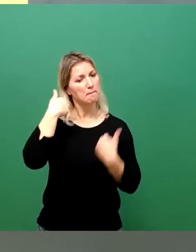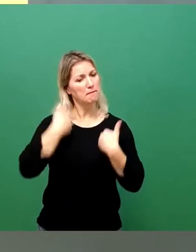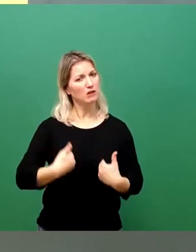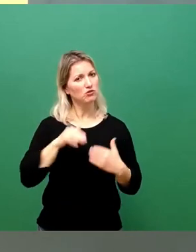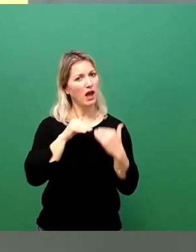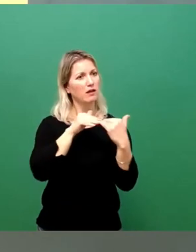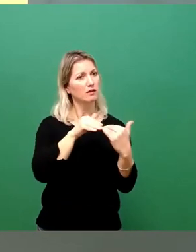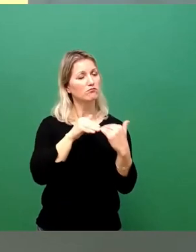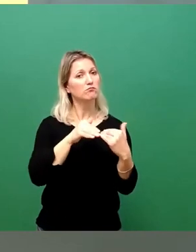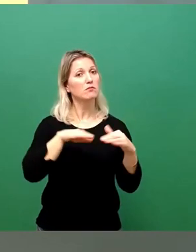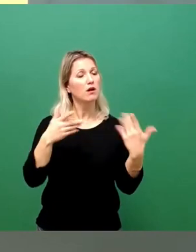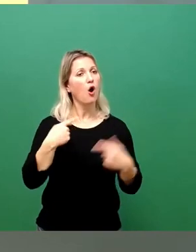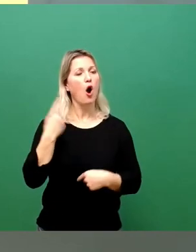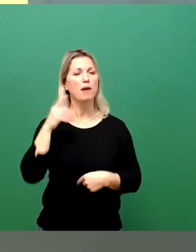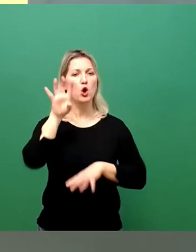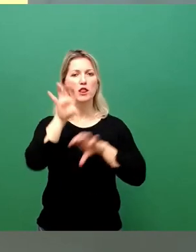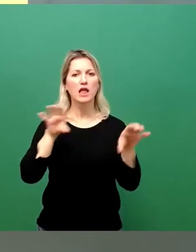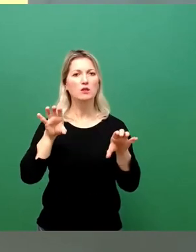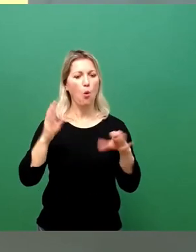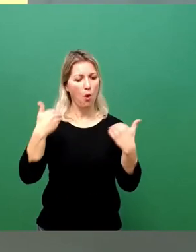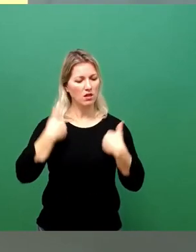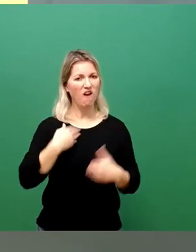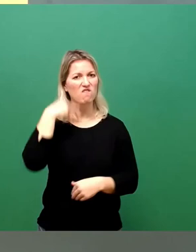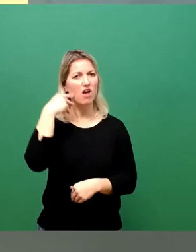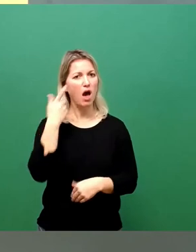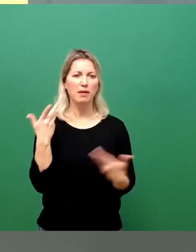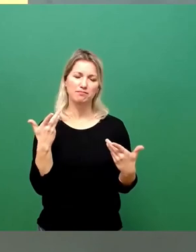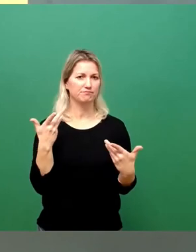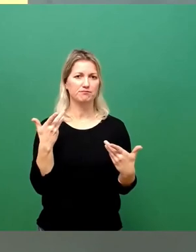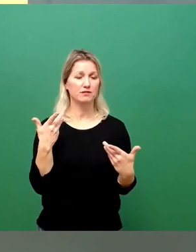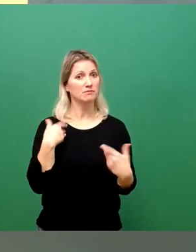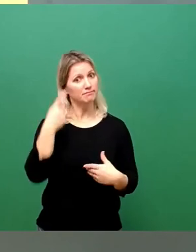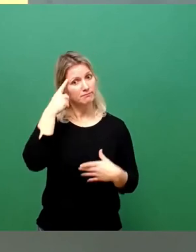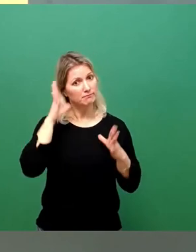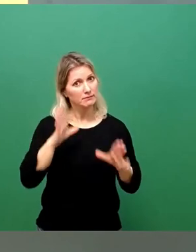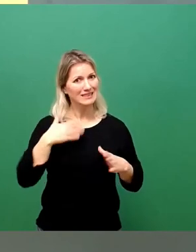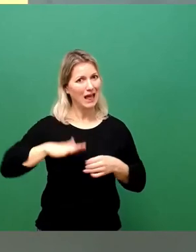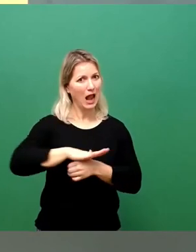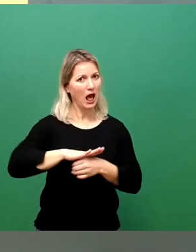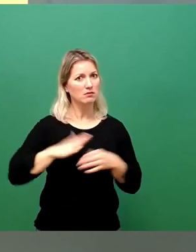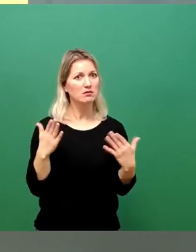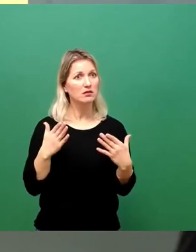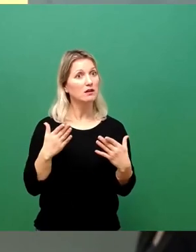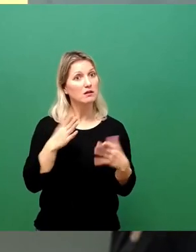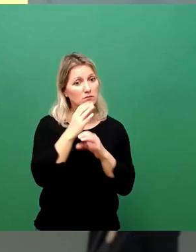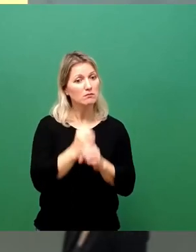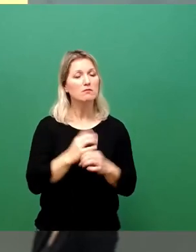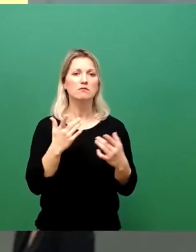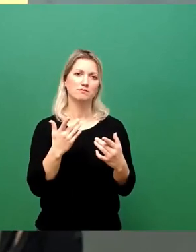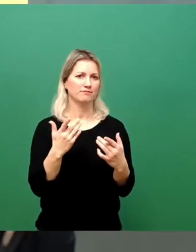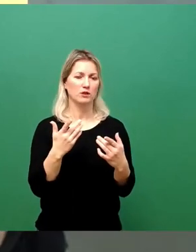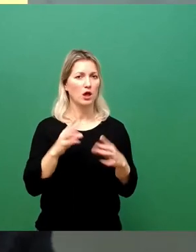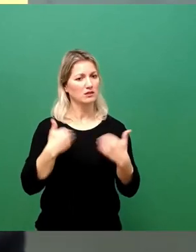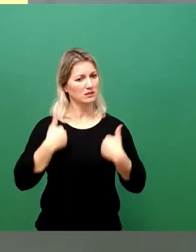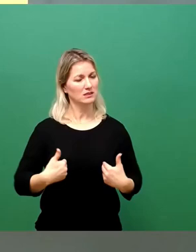oder Kontinent sortiert, und Pazifismus kein Luxus, sondern Wesensmerkmal einer zivilisierten Gesellschaft. Das sehen mir